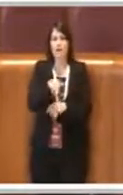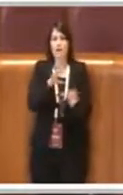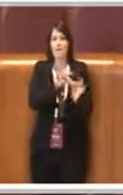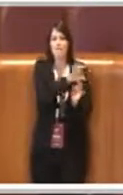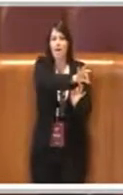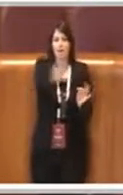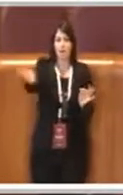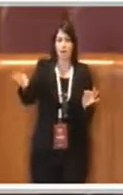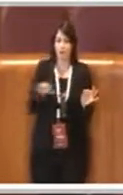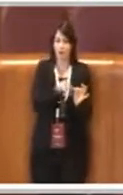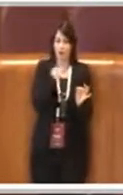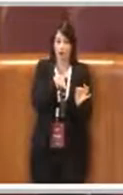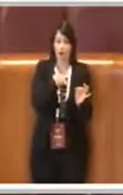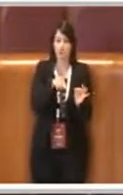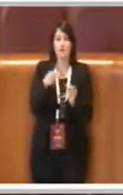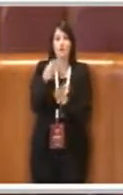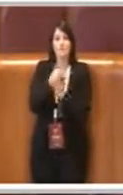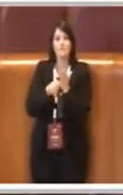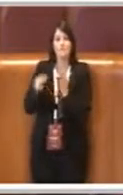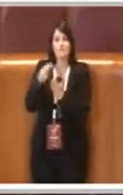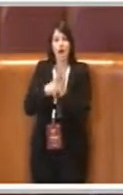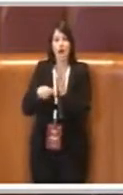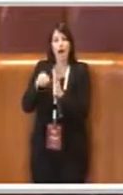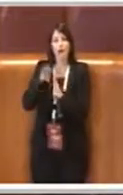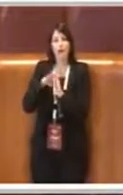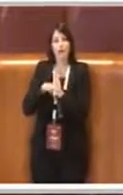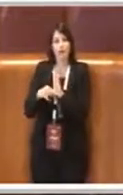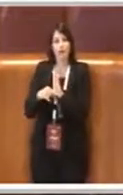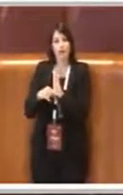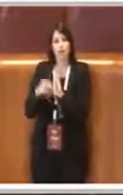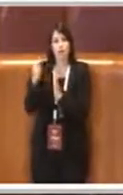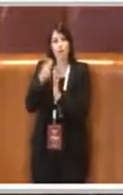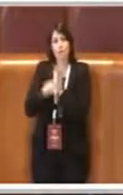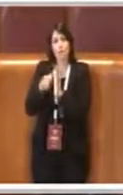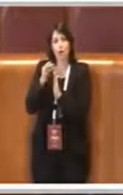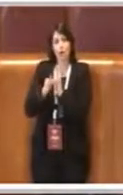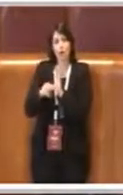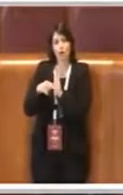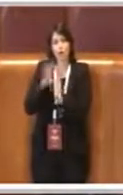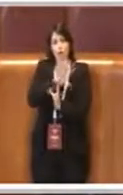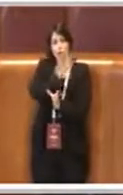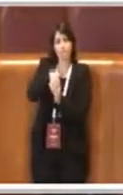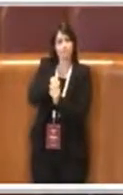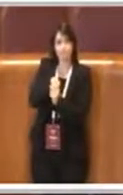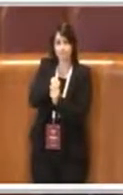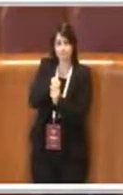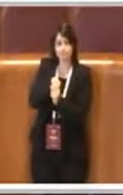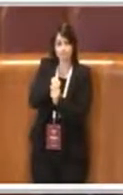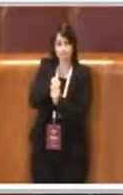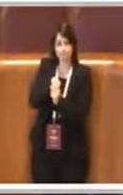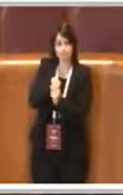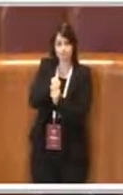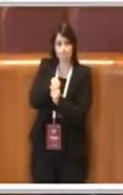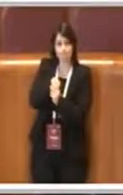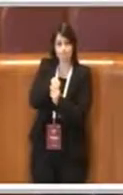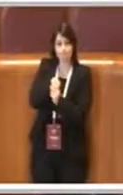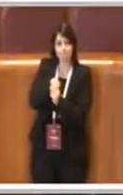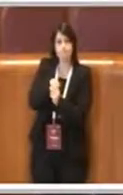non inseriti nella pianificazione di un piano regolatore che già di per sé